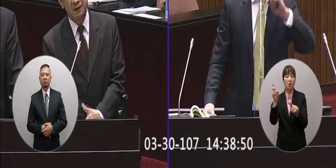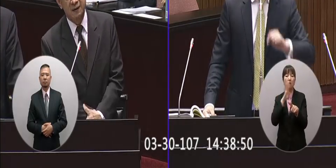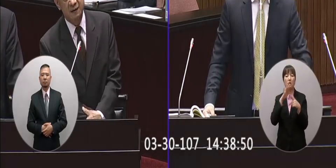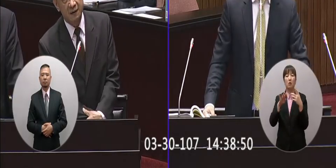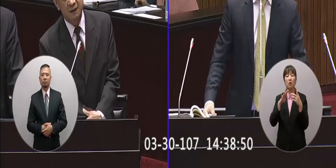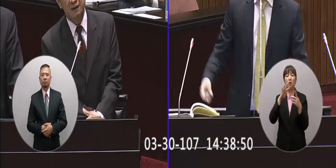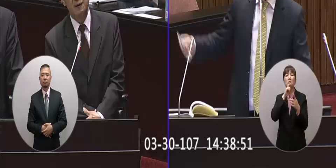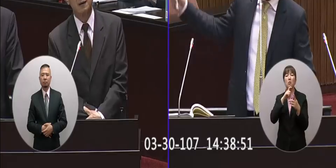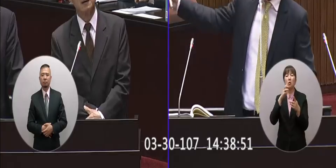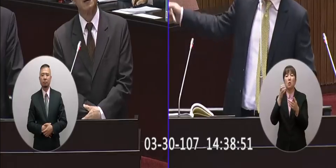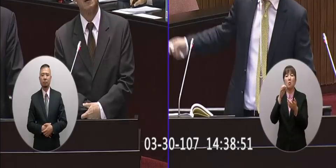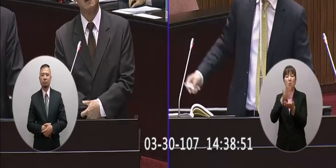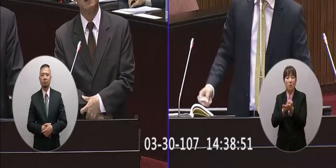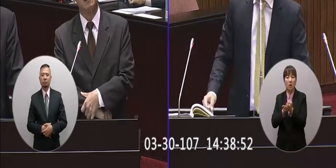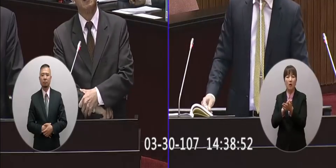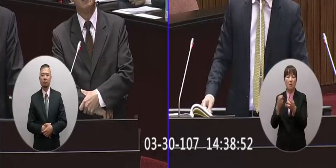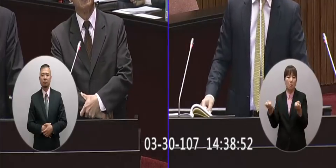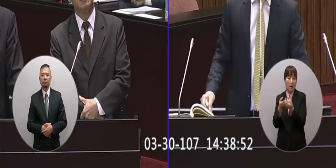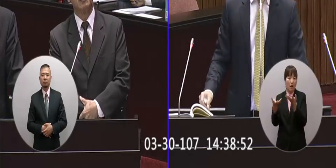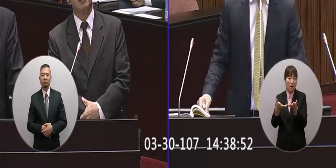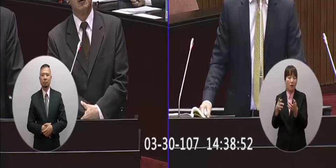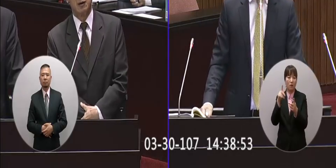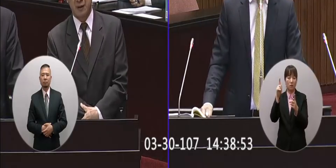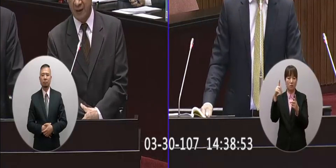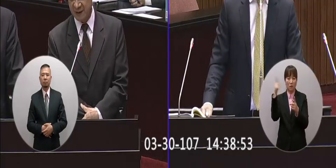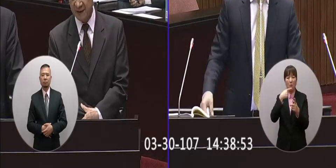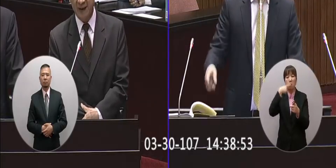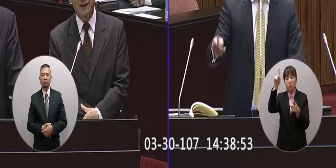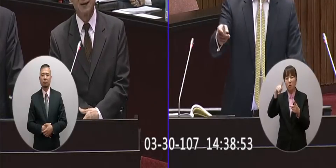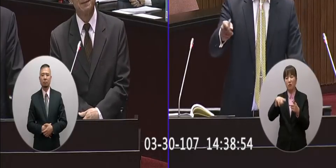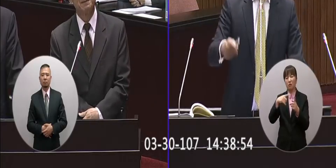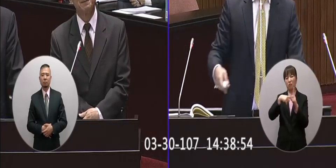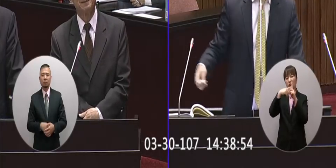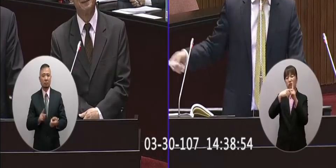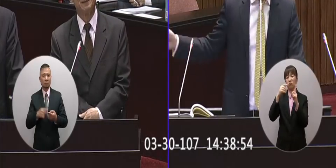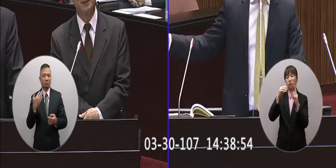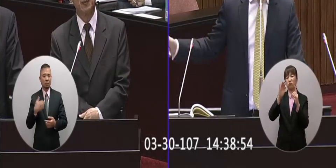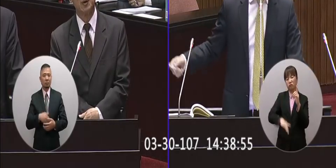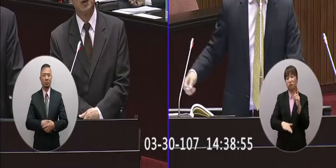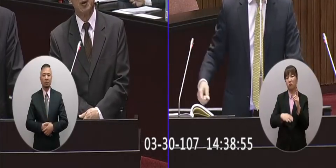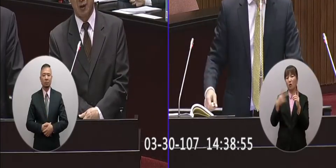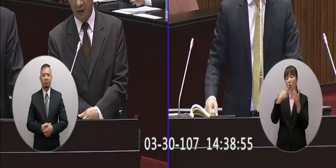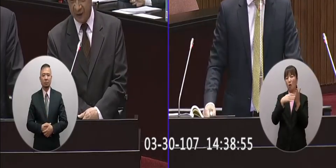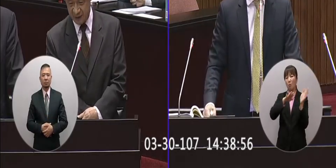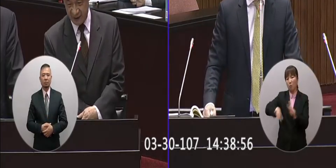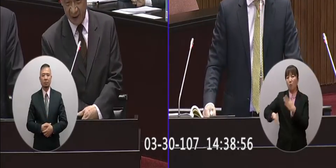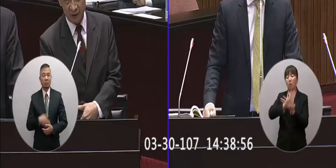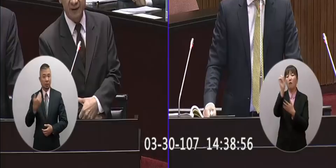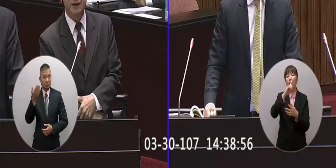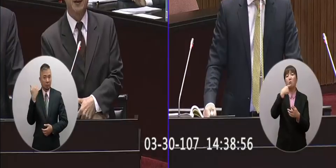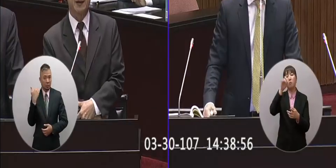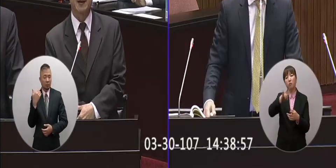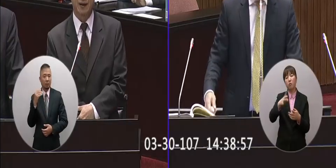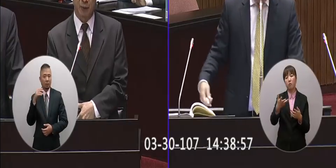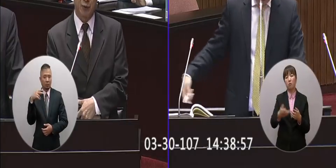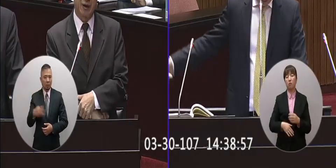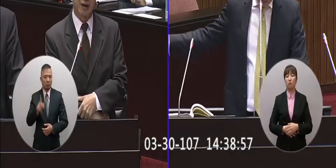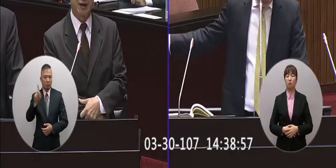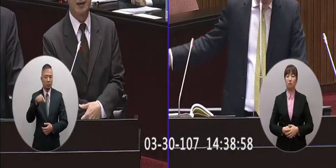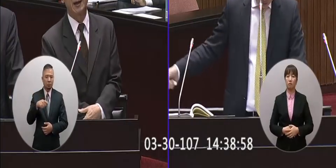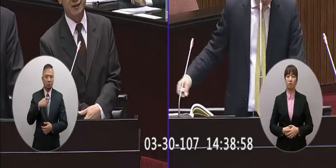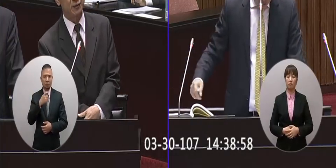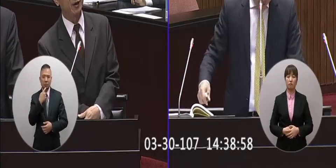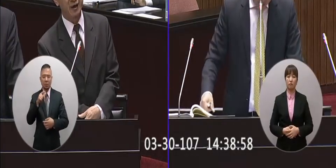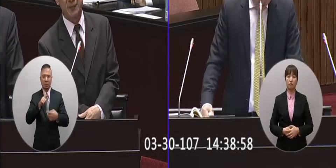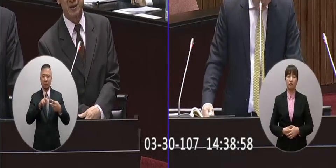介未成年少女，你才要处理的话，这个标准太低了嘛。除了这件以外，还有哪一件？ 之前你有涉及刑责的部分